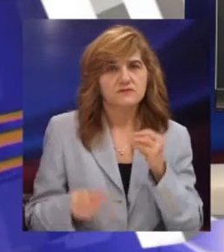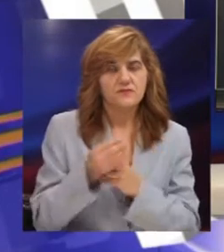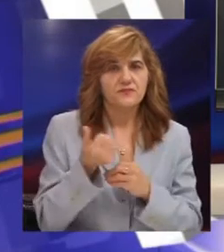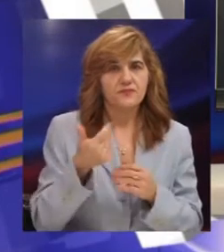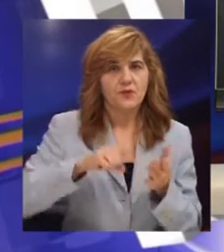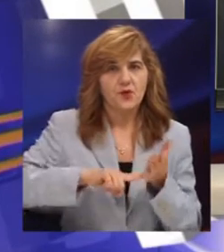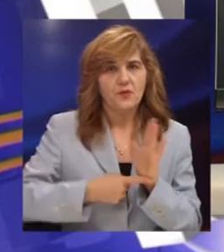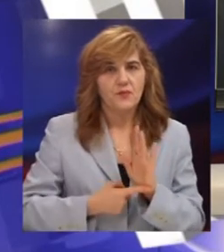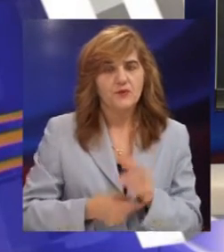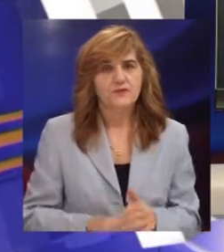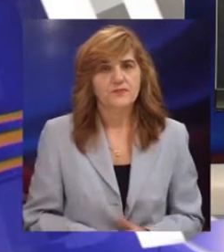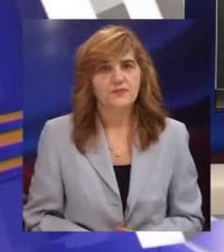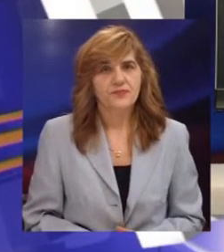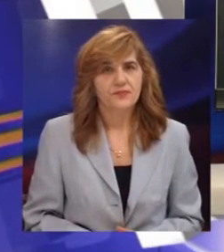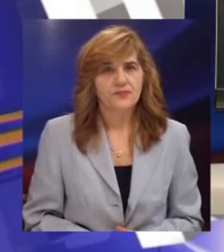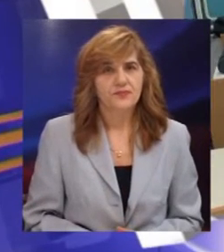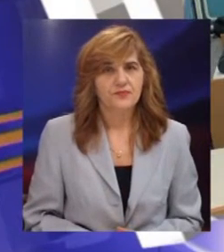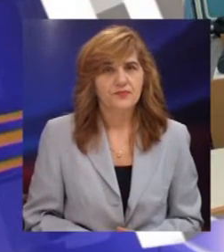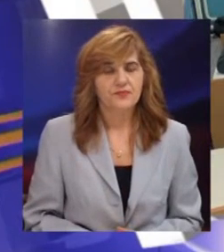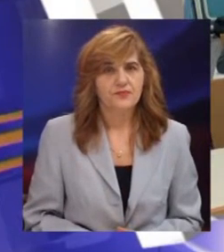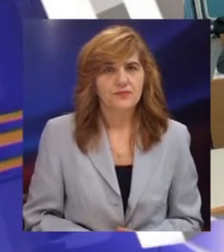što veći broj poena na završnom ispitu.